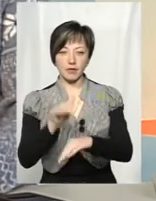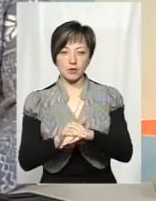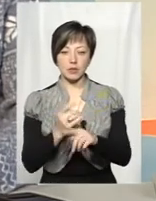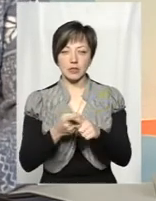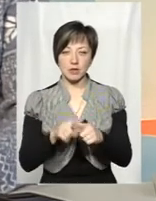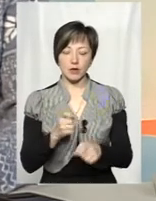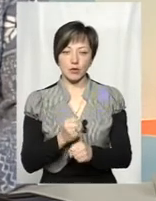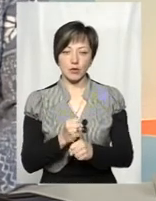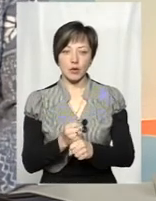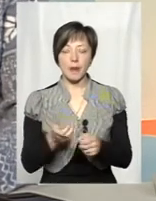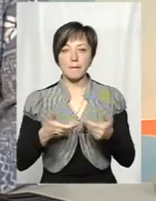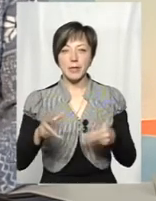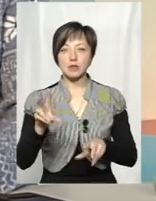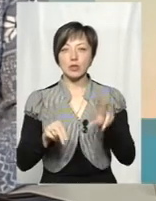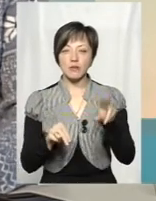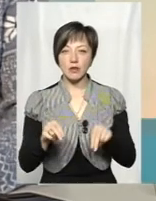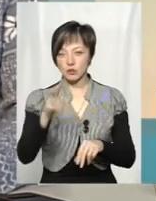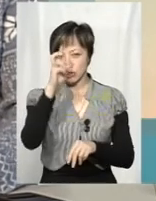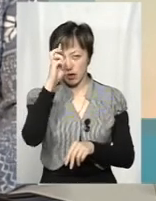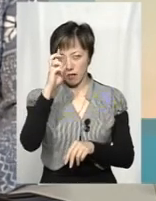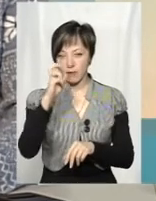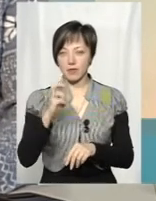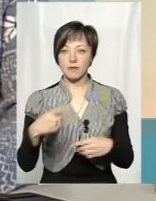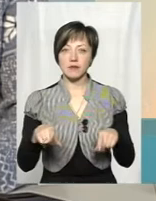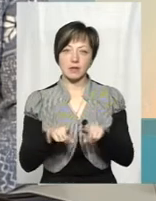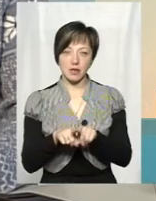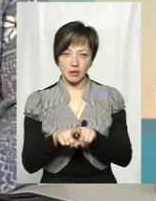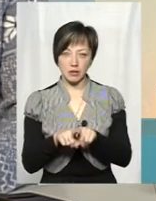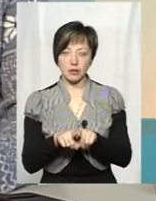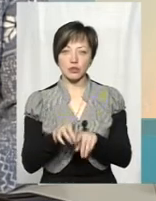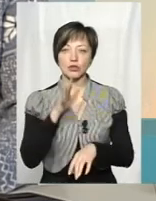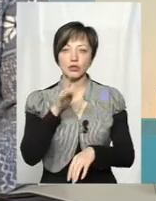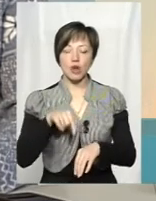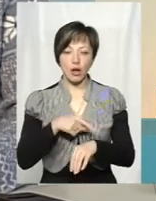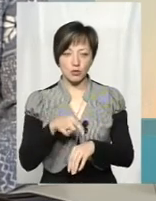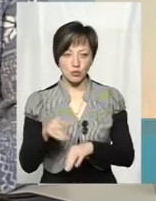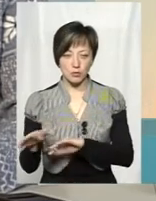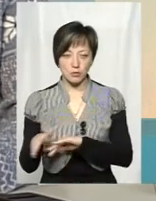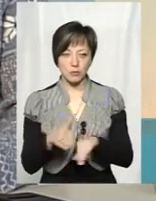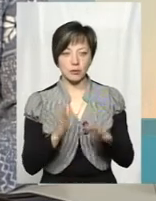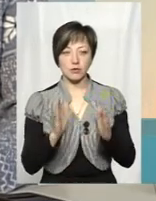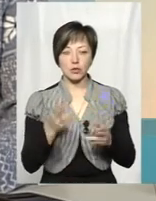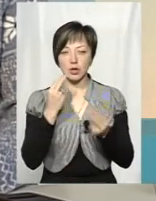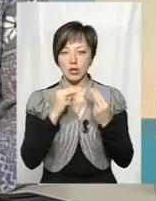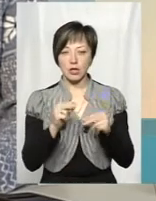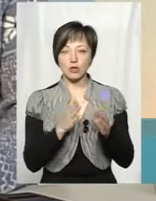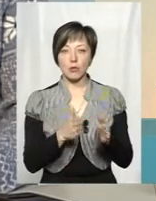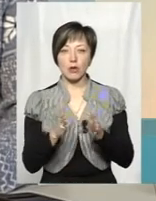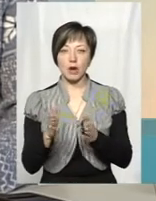це роблять. Ми сподіваємося на те, що в державі все-таки з часом буде кращий